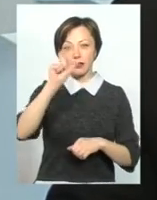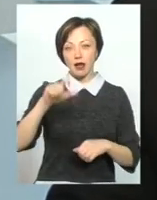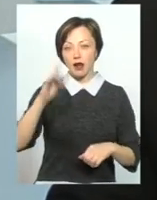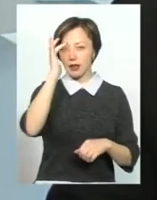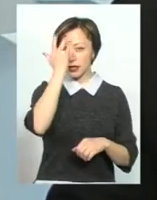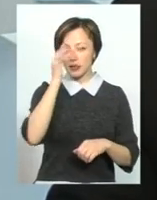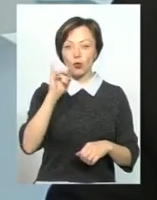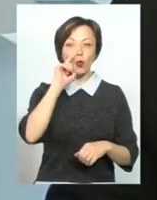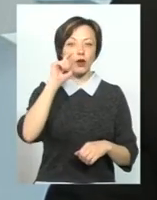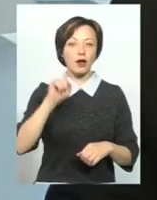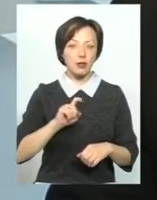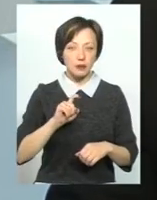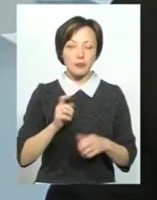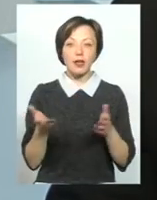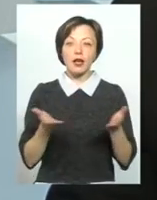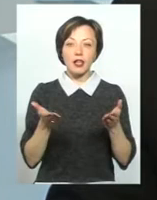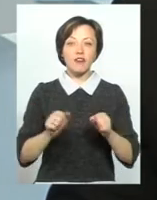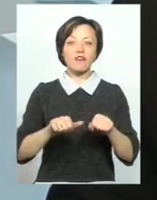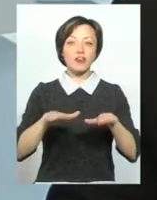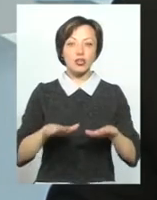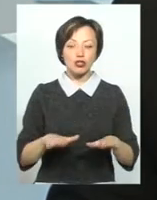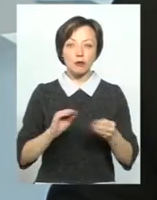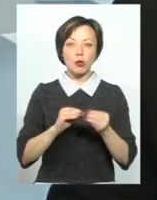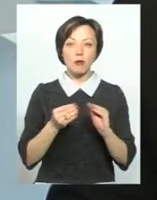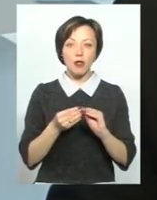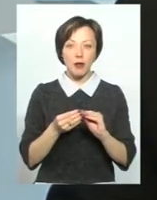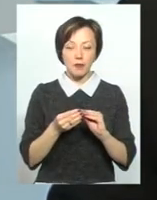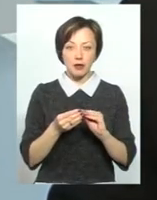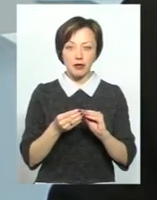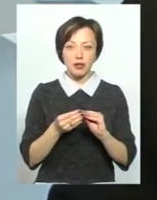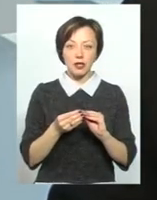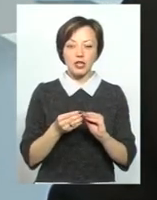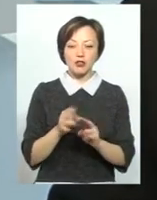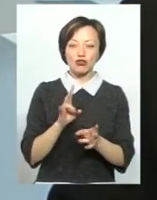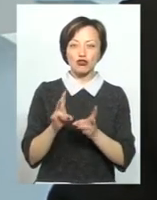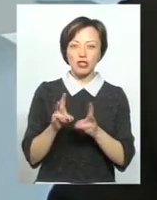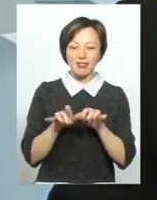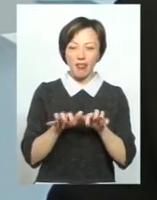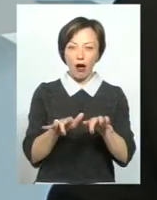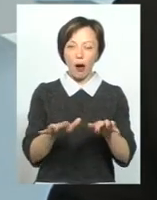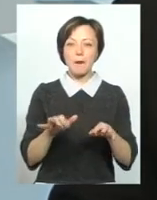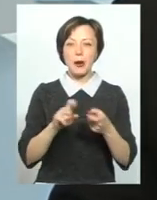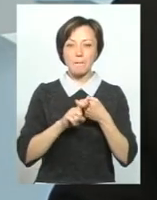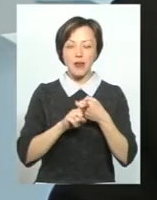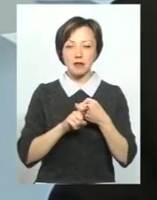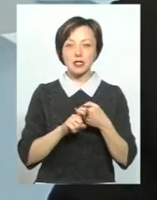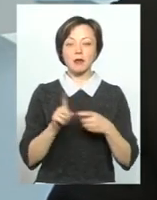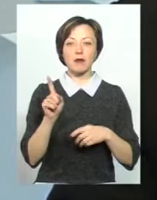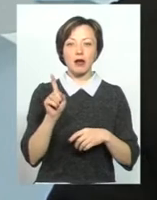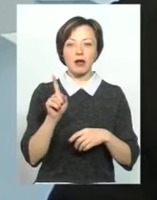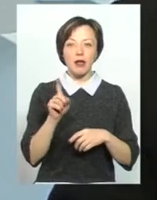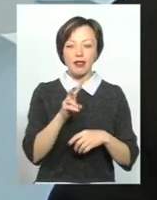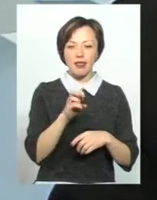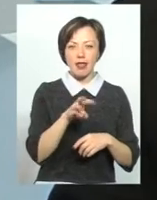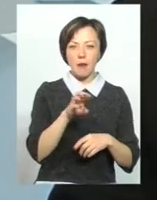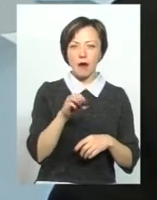і Україна, які вирішили проблеми з шкідниками і паразитами, в тому числі нематодами,